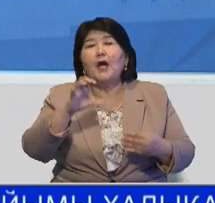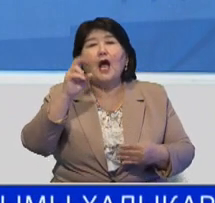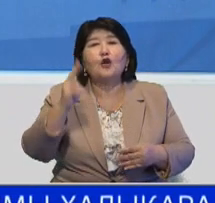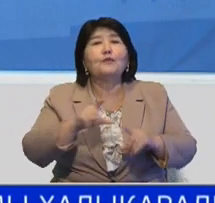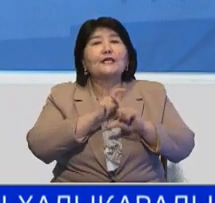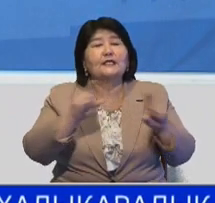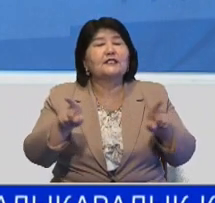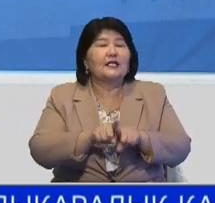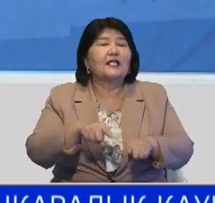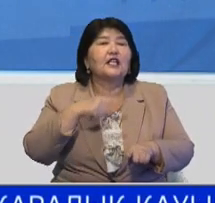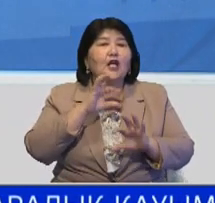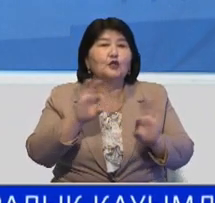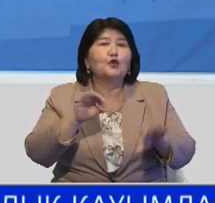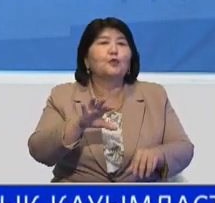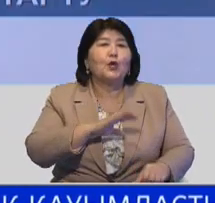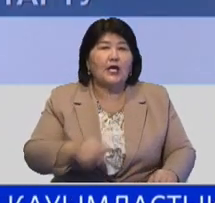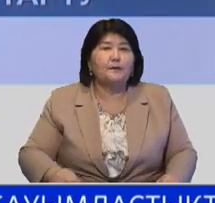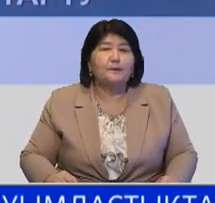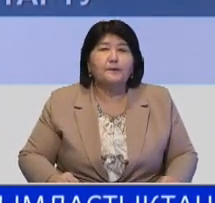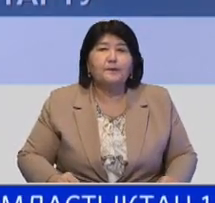әлеуметтік нысандар да сөз болды.